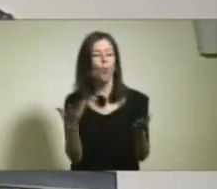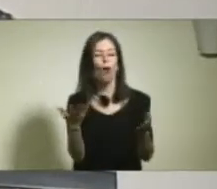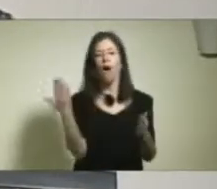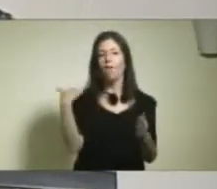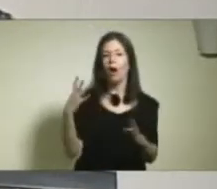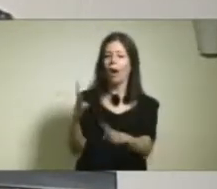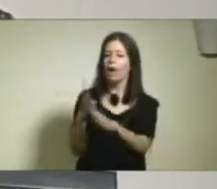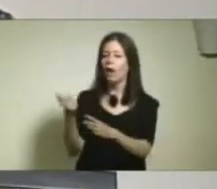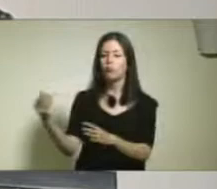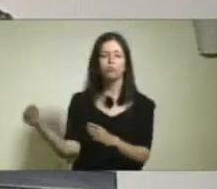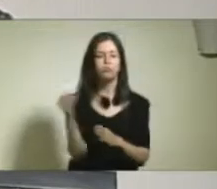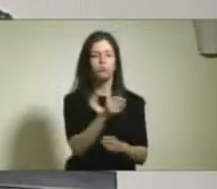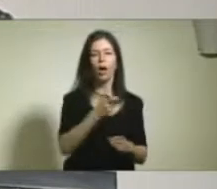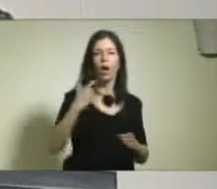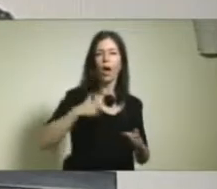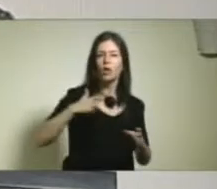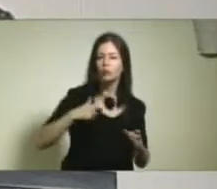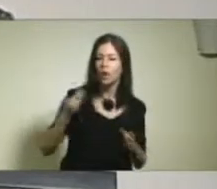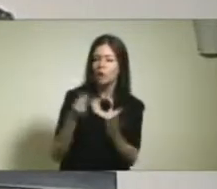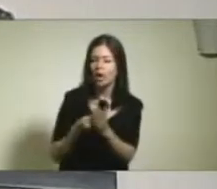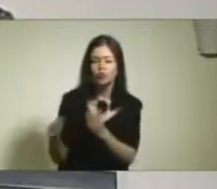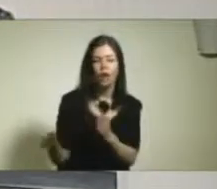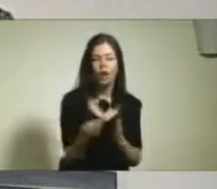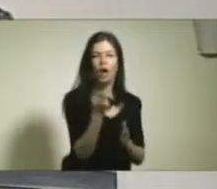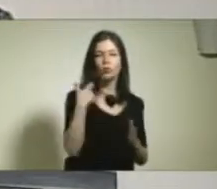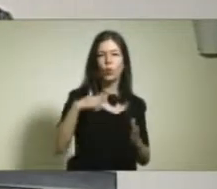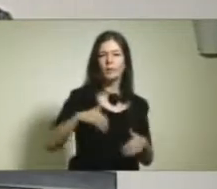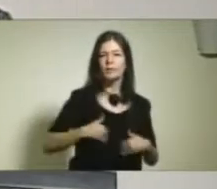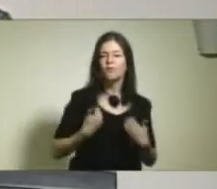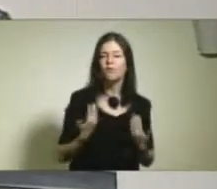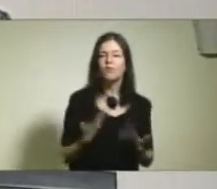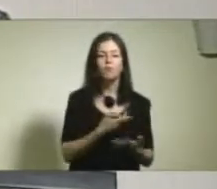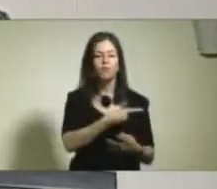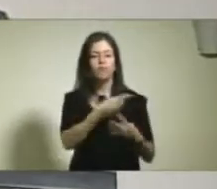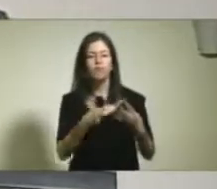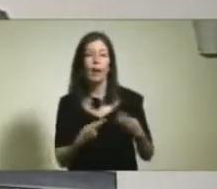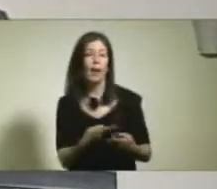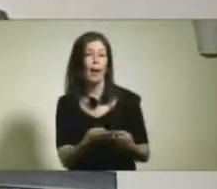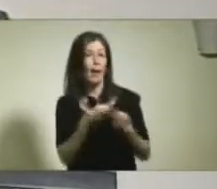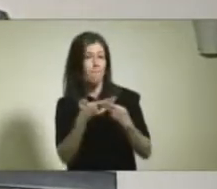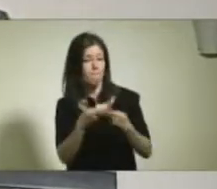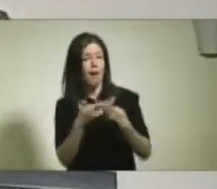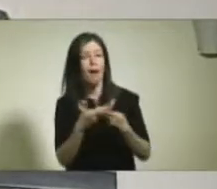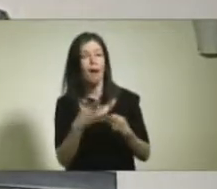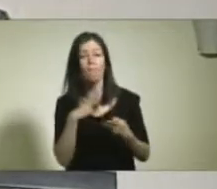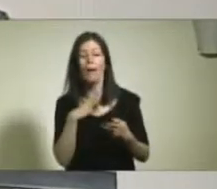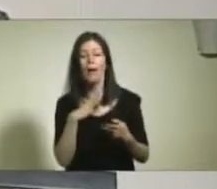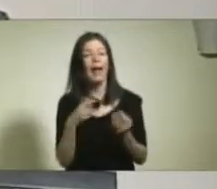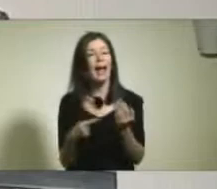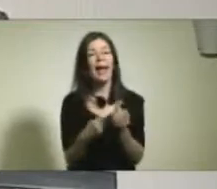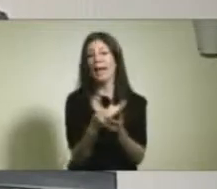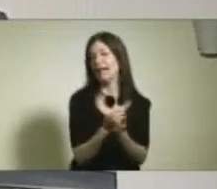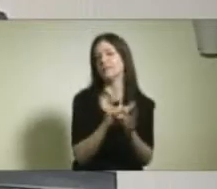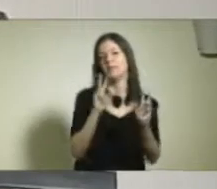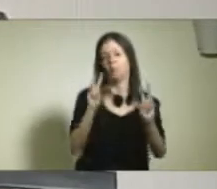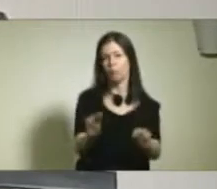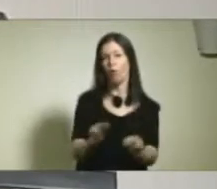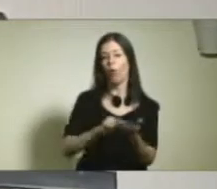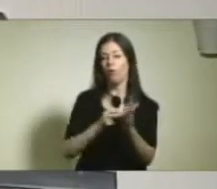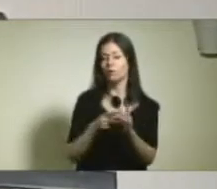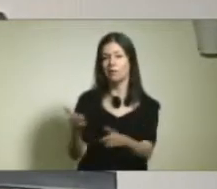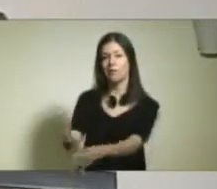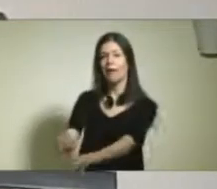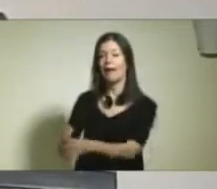dans l'assurance vie, sur des produits d'épargne, mais pas de crédit. Donc, ce qui faisait qu'on avait des